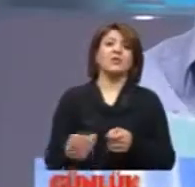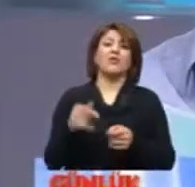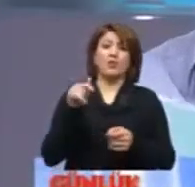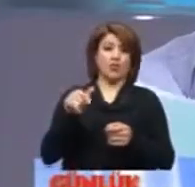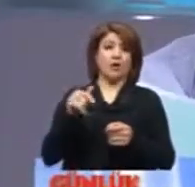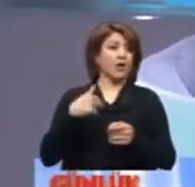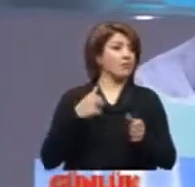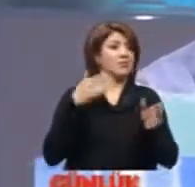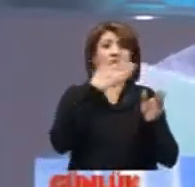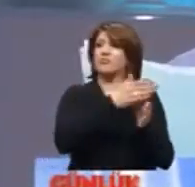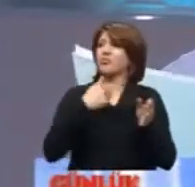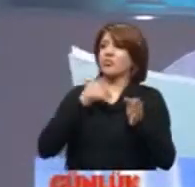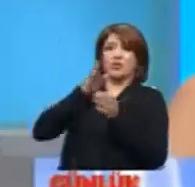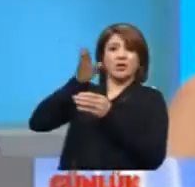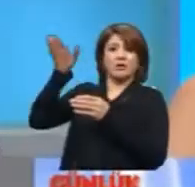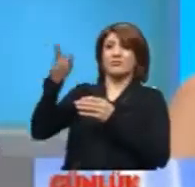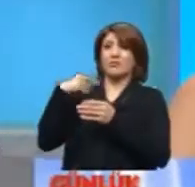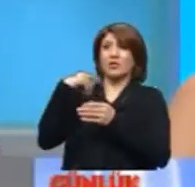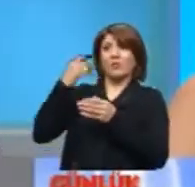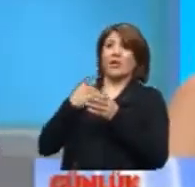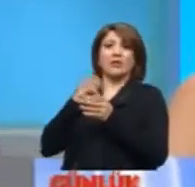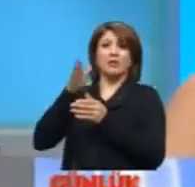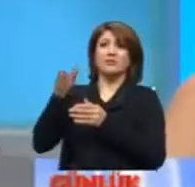giden peki demiyor mu ya Allah Allah bu işte bir